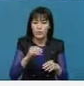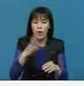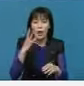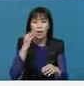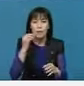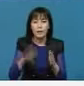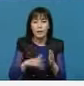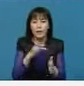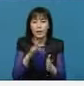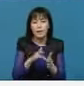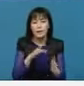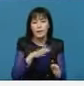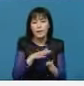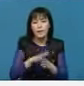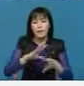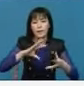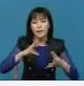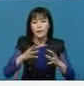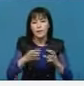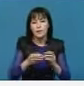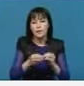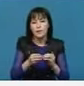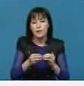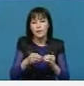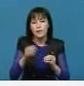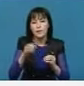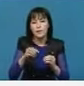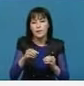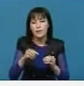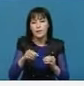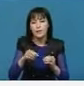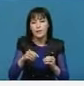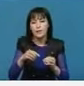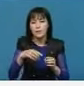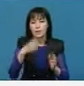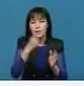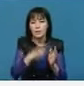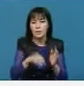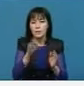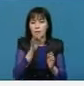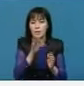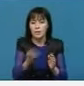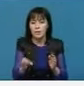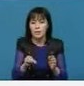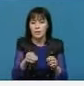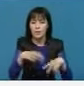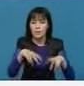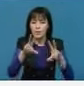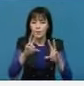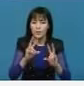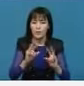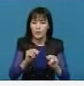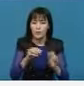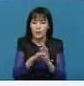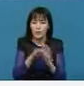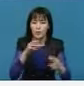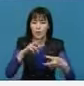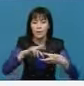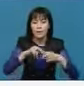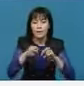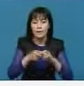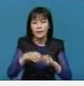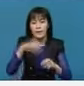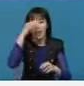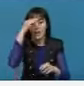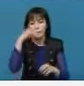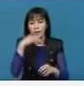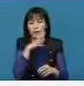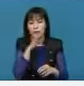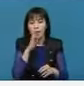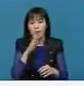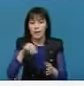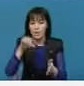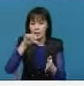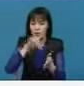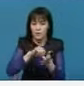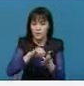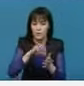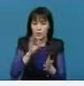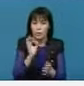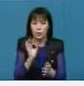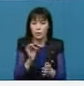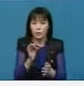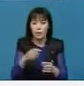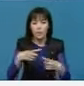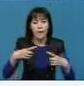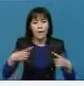қаласында жүргізген. Нәтижесіне сүйенсек, респонденттердің 70% мамандық таңдау мәселесіне келгенде ата-ананың араласқаны дұрыс деген.